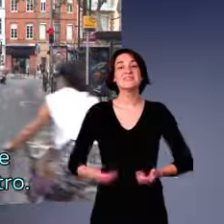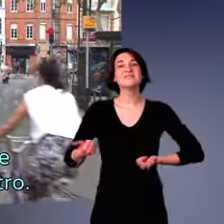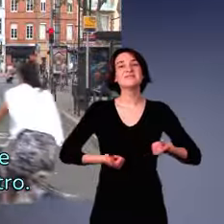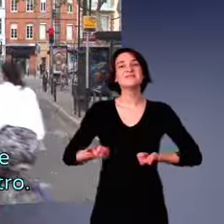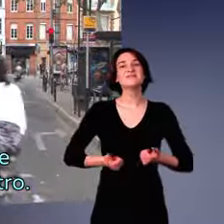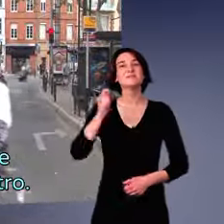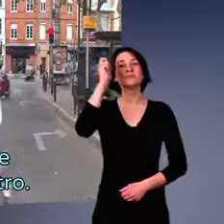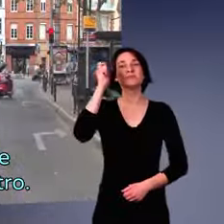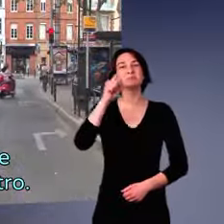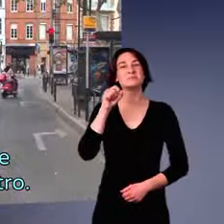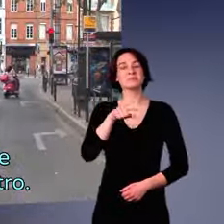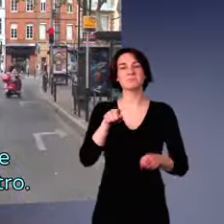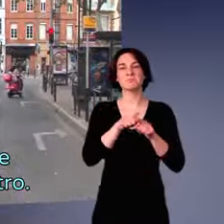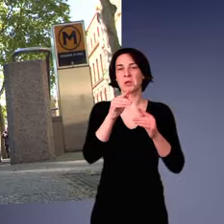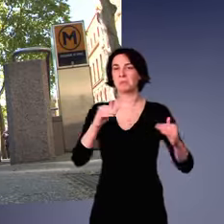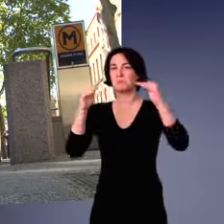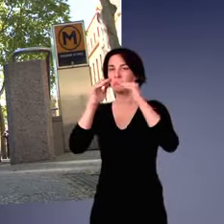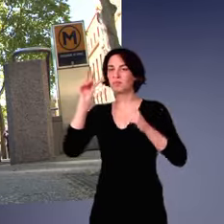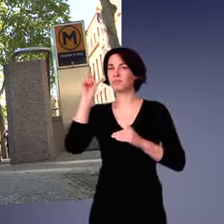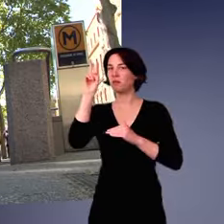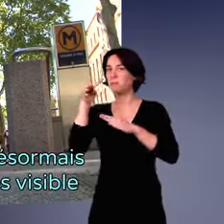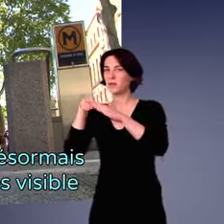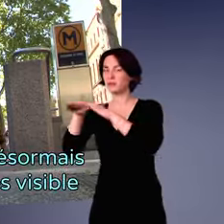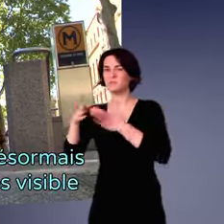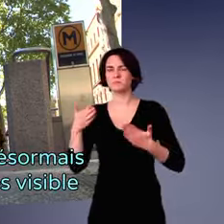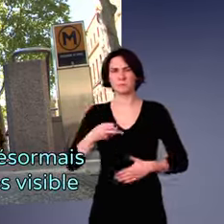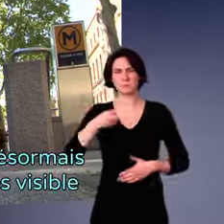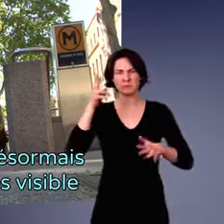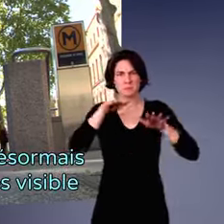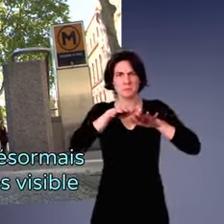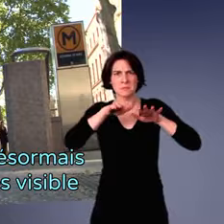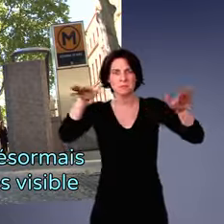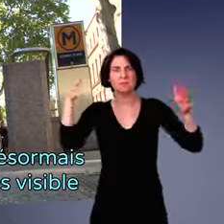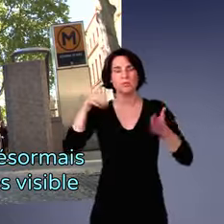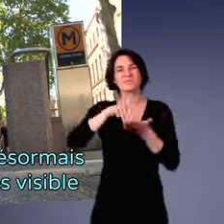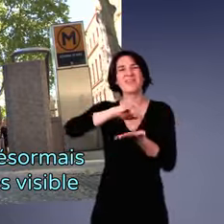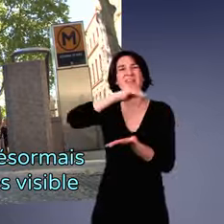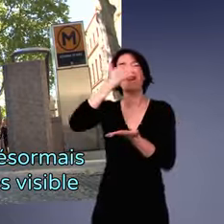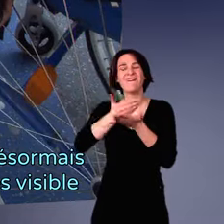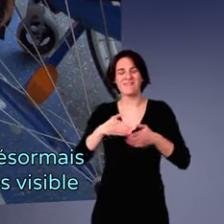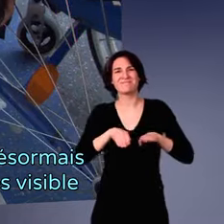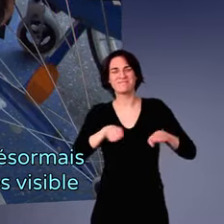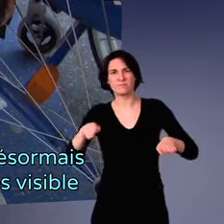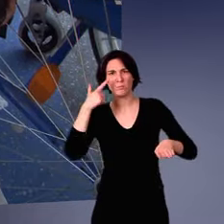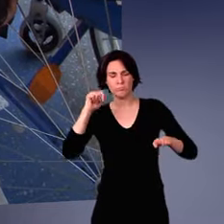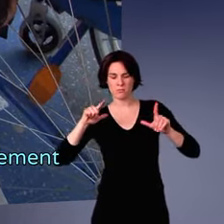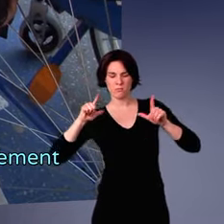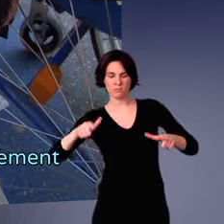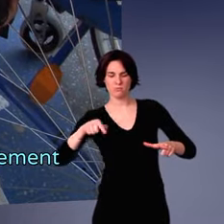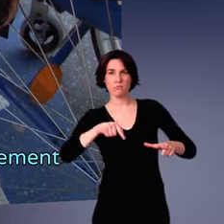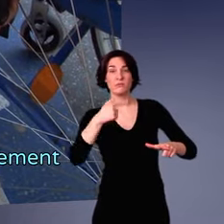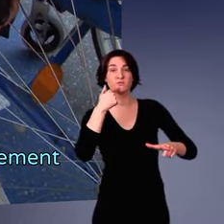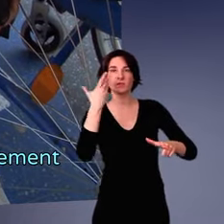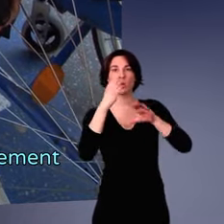identique à celui du tram ou du métro de plus en plus d'arrêts sont désormais équipés d'une Signaléthique très visible pour